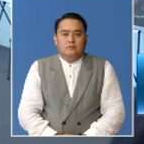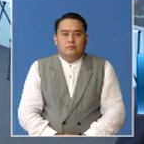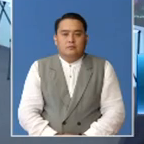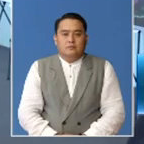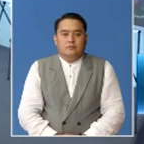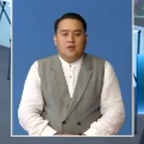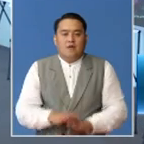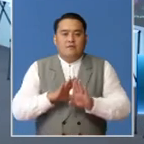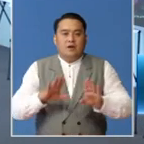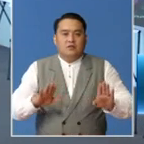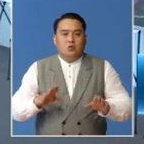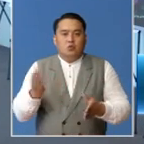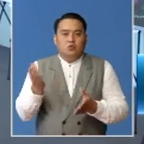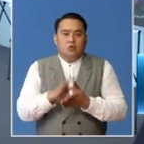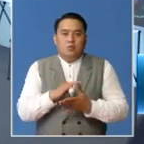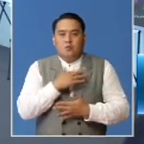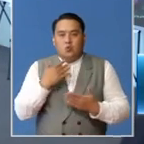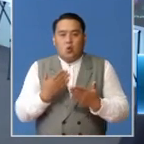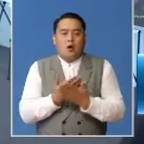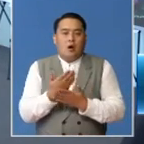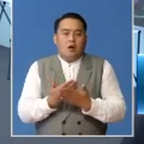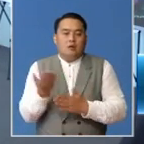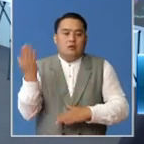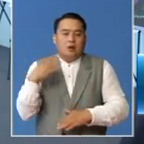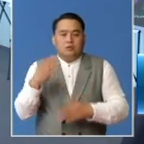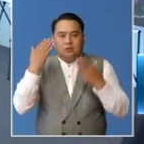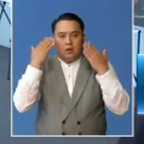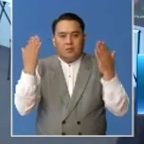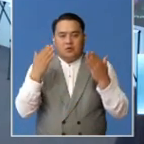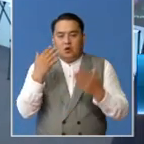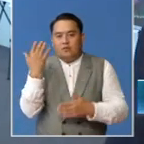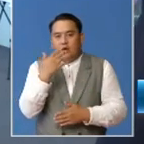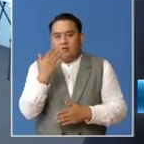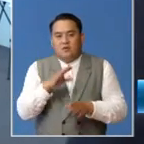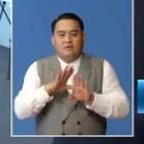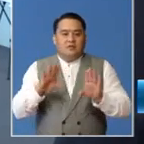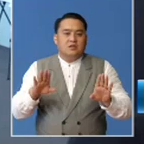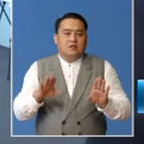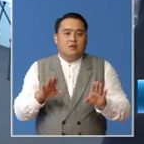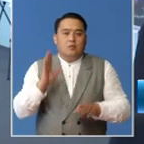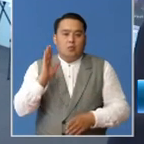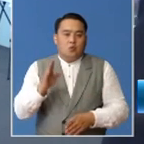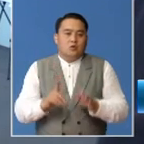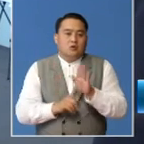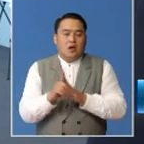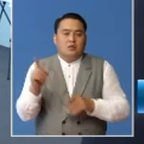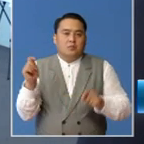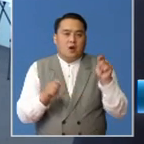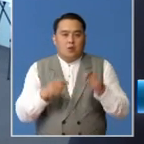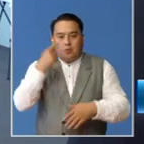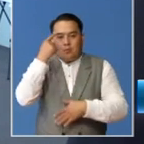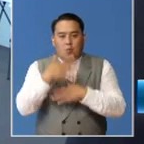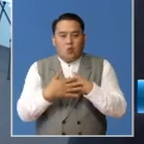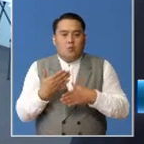Благодаря этой выставке я узнал многое о картинах. Раньше я не обращал внимания на такие выставки. Со временем, когда начал посещать, понял,